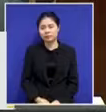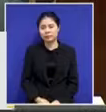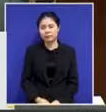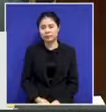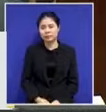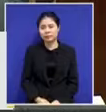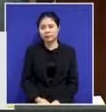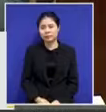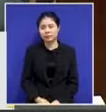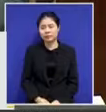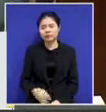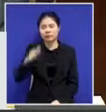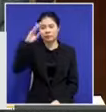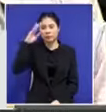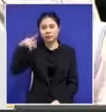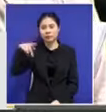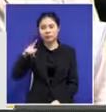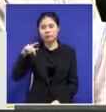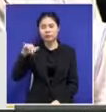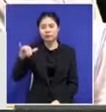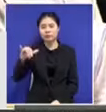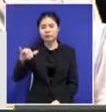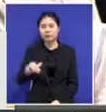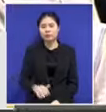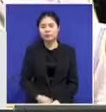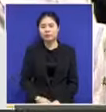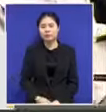พิง พลเอกประยุทธ์จันทร์โอชาครับ